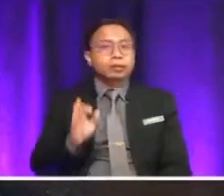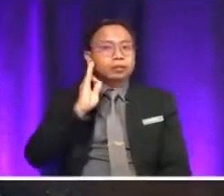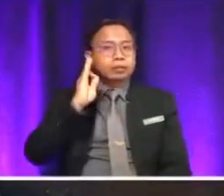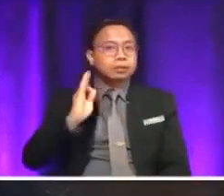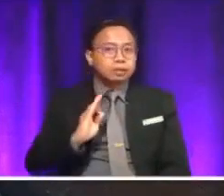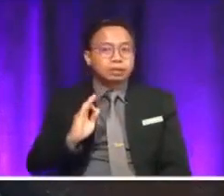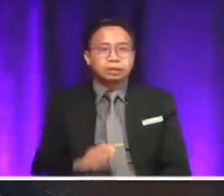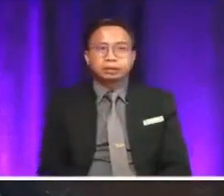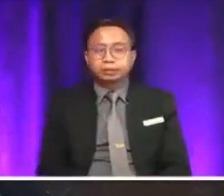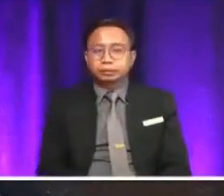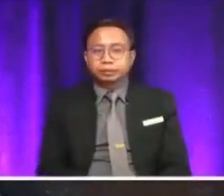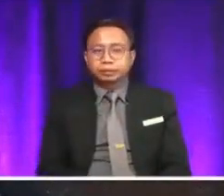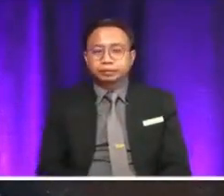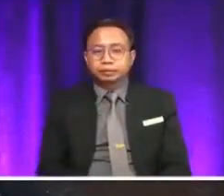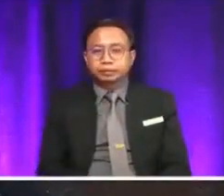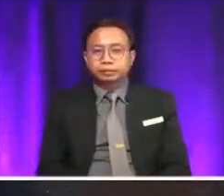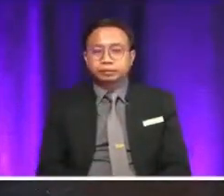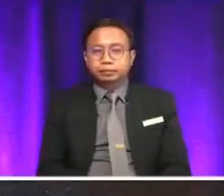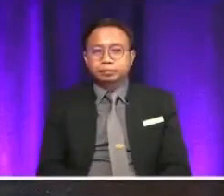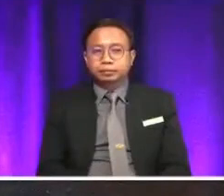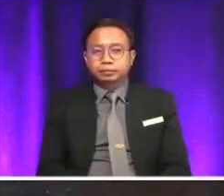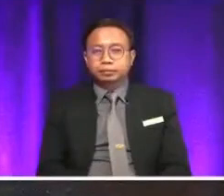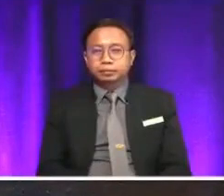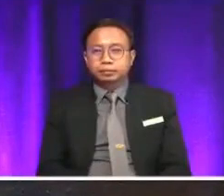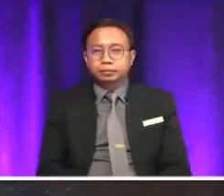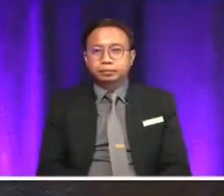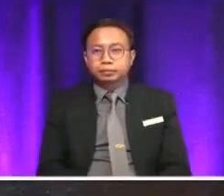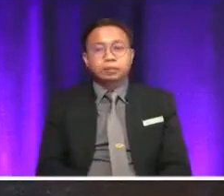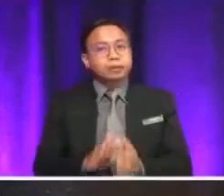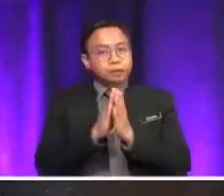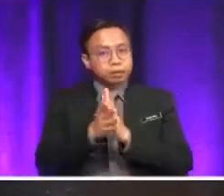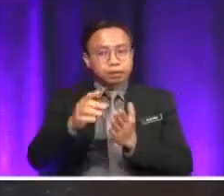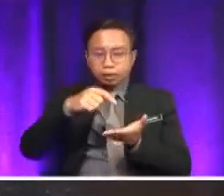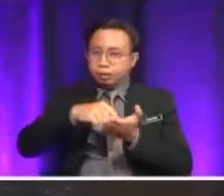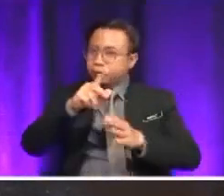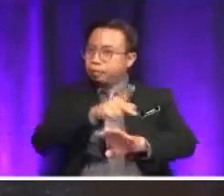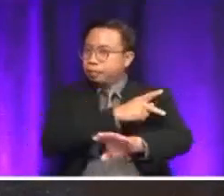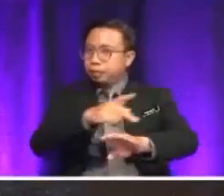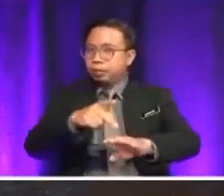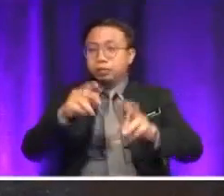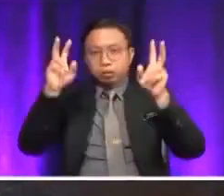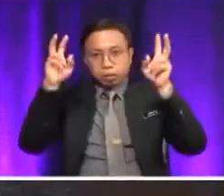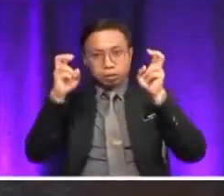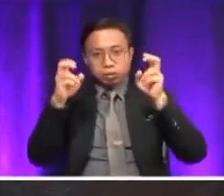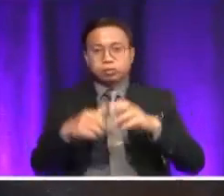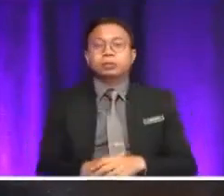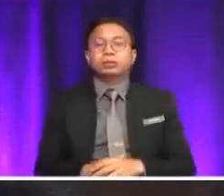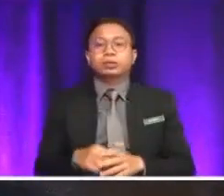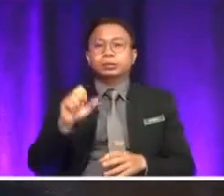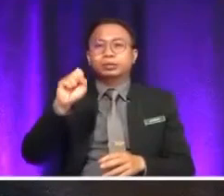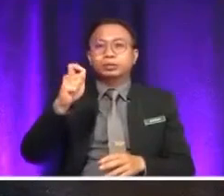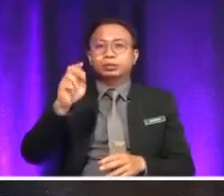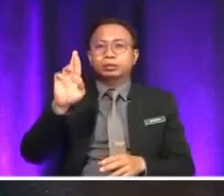Okey. Alright. Jadi ini pantun bertemakan stres,